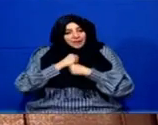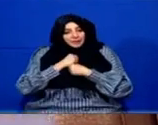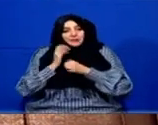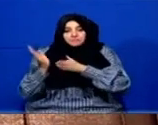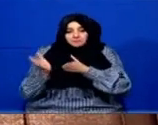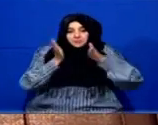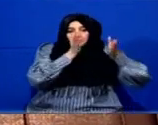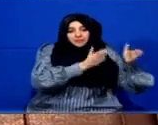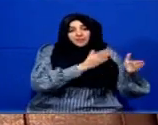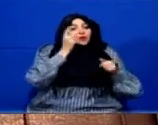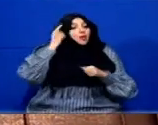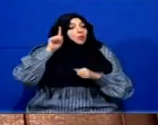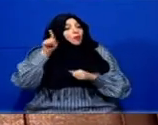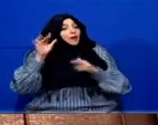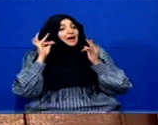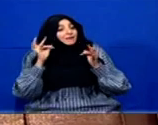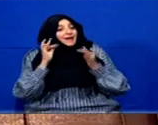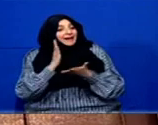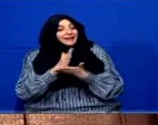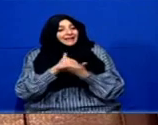اما بالنسبه للموضوع